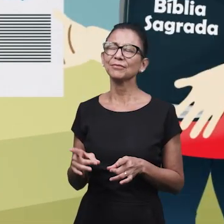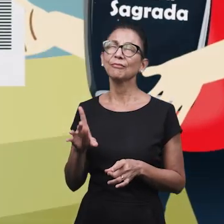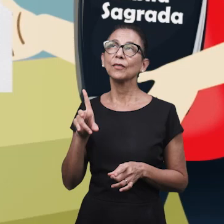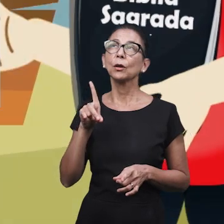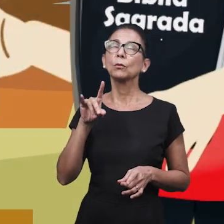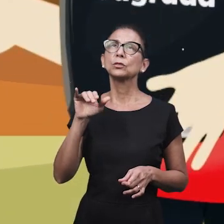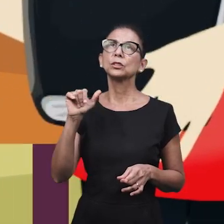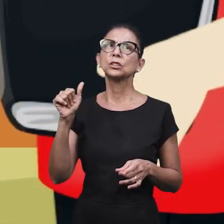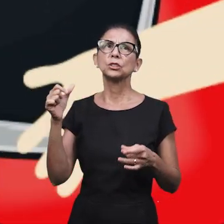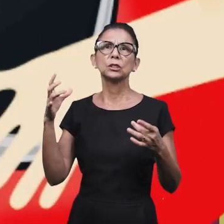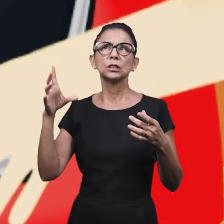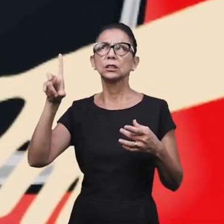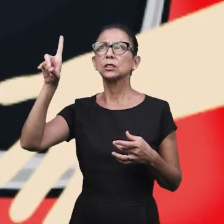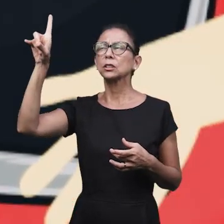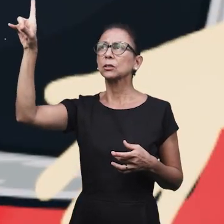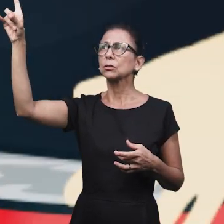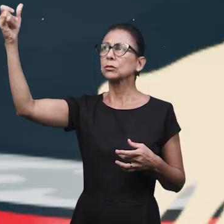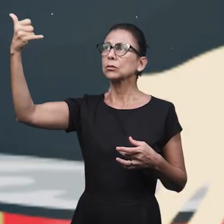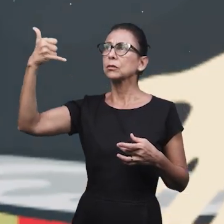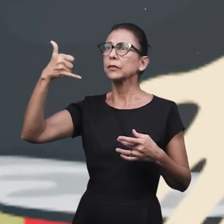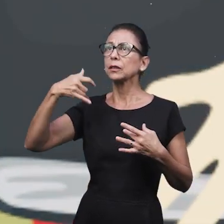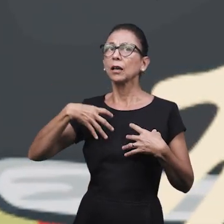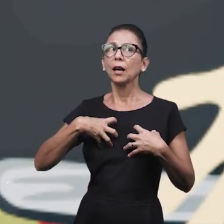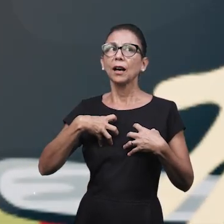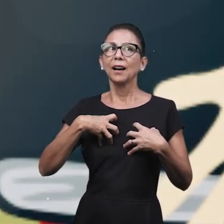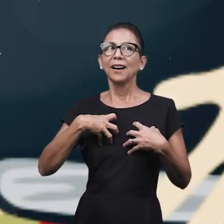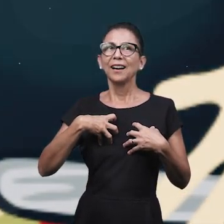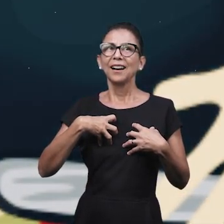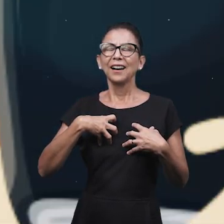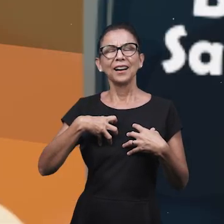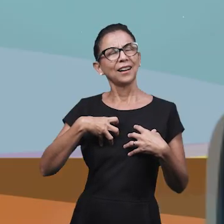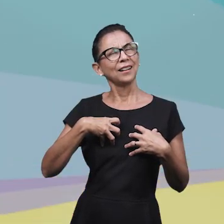Quando vi Jesus me chamar,